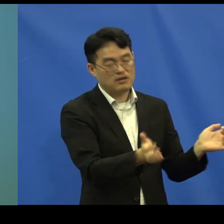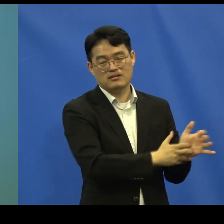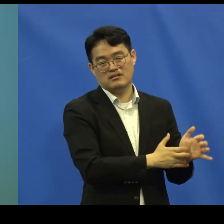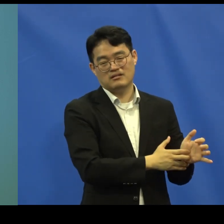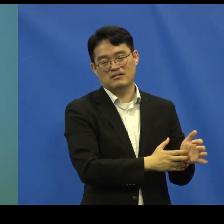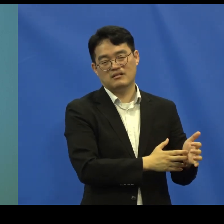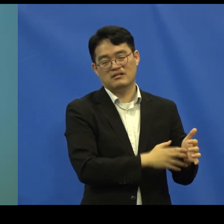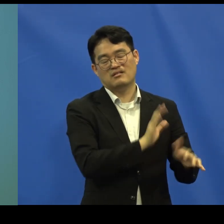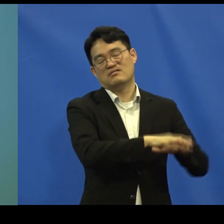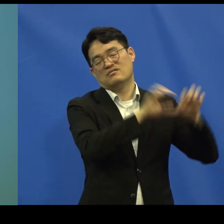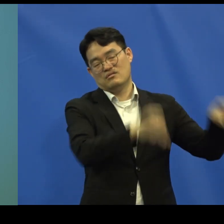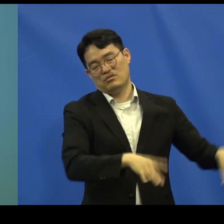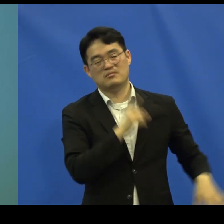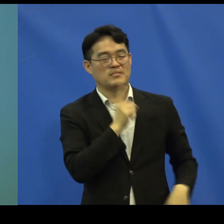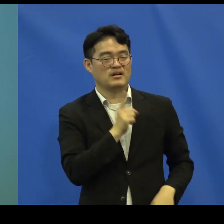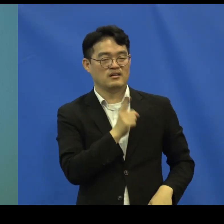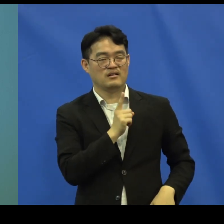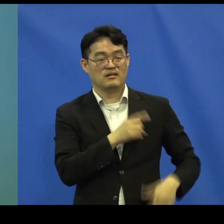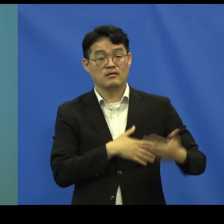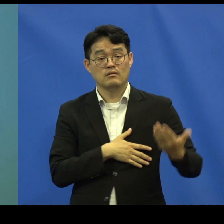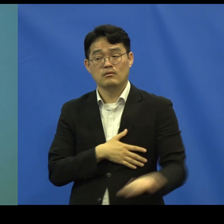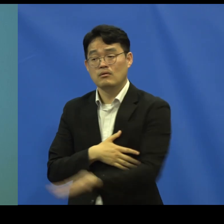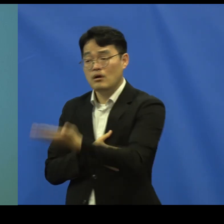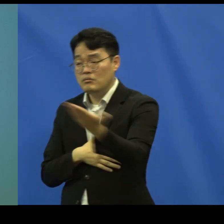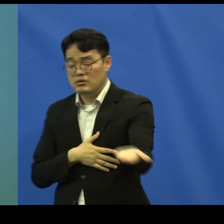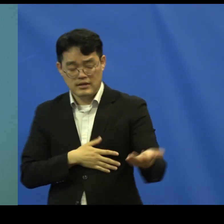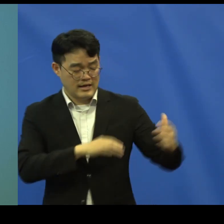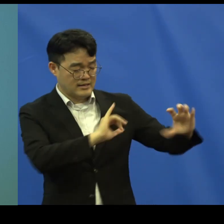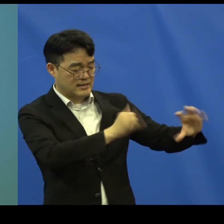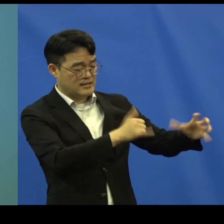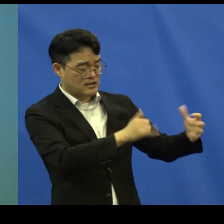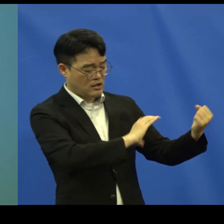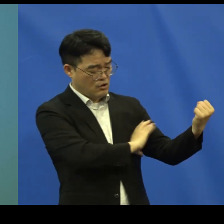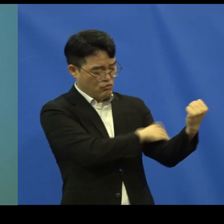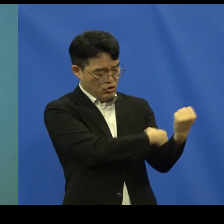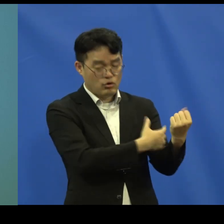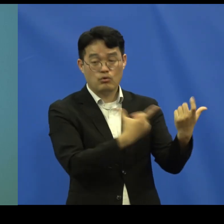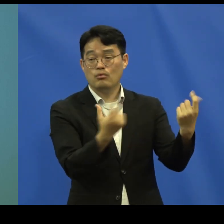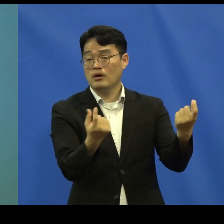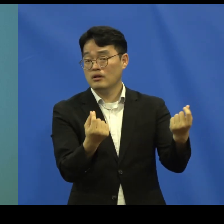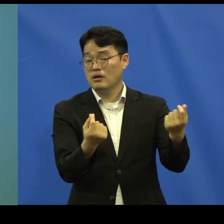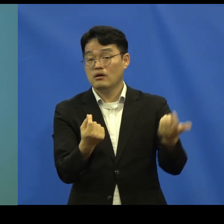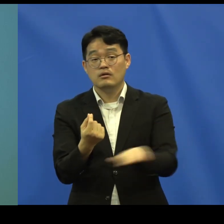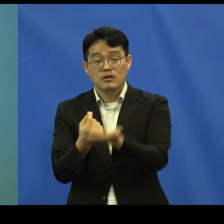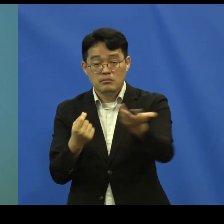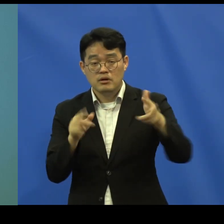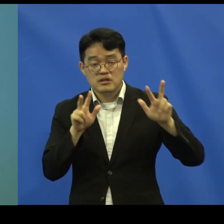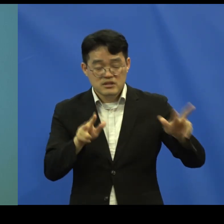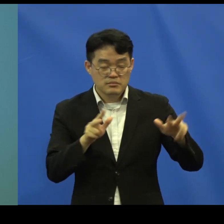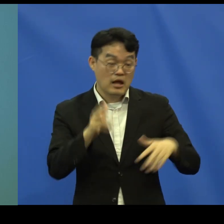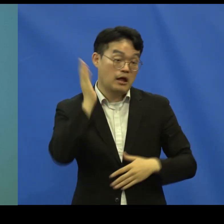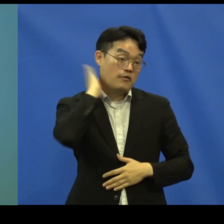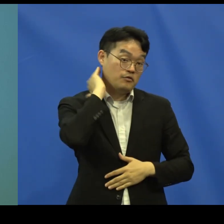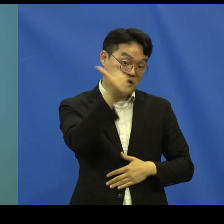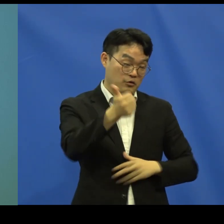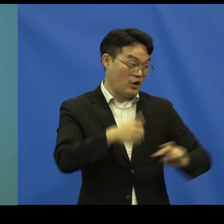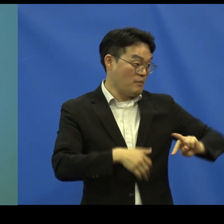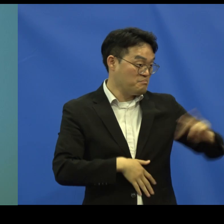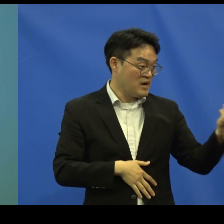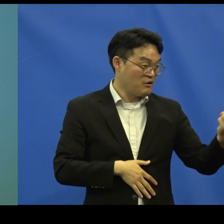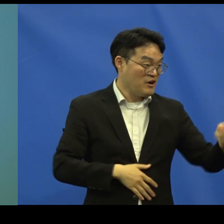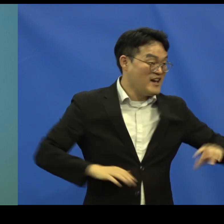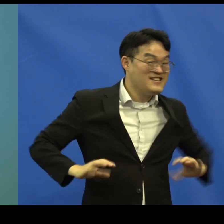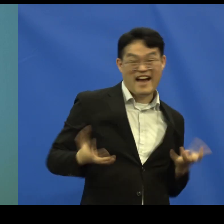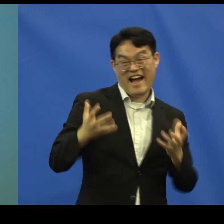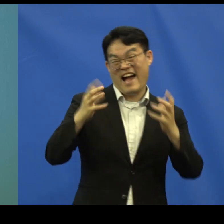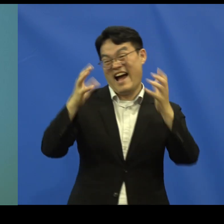다 마찬가지예요. 여러분, 우리가 새로운 정권이 세워질 때마다 어떤 사람들은 환호하기도 하고 어떤 사람은 절망하기도 해요. 너무 흥분할 필요